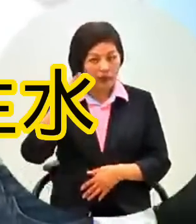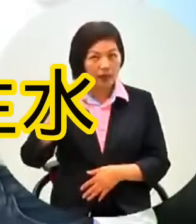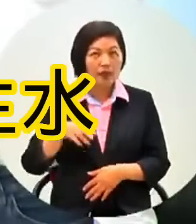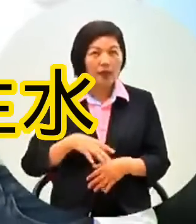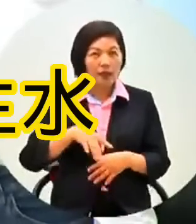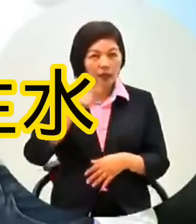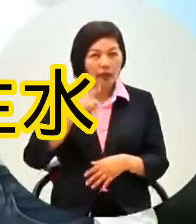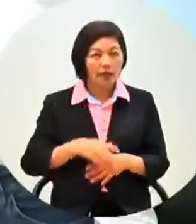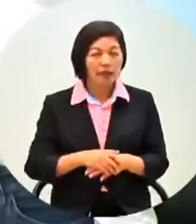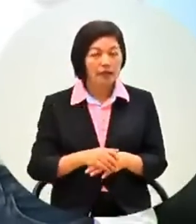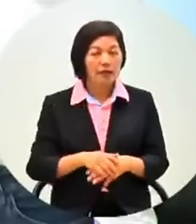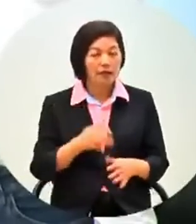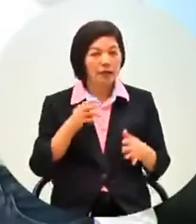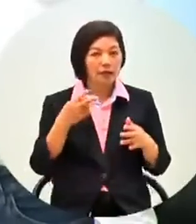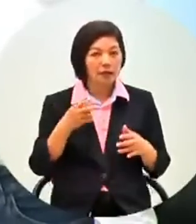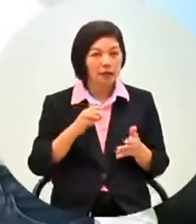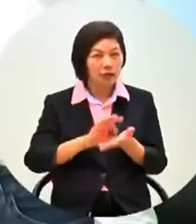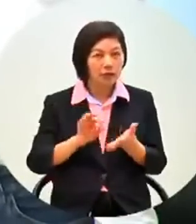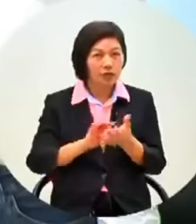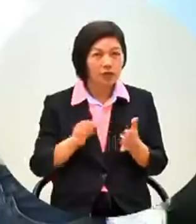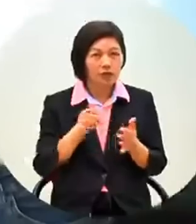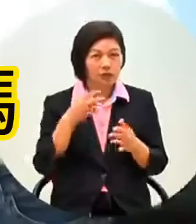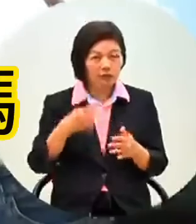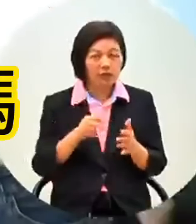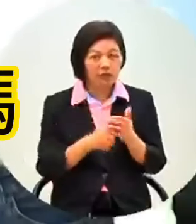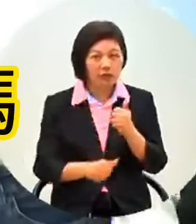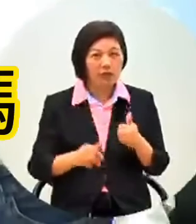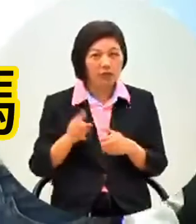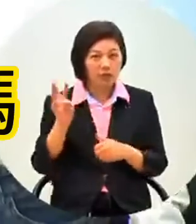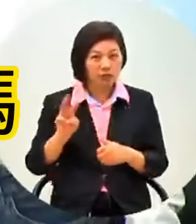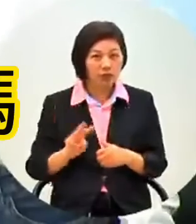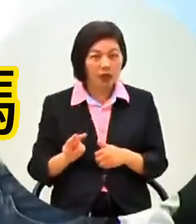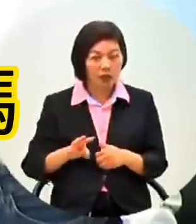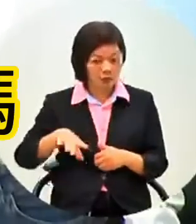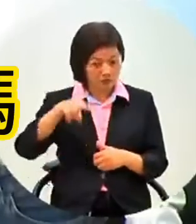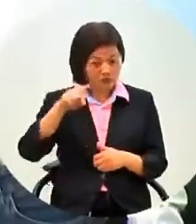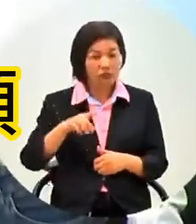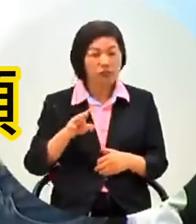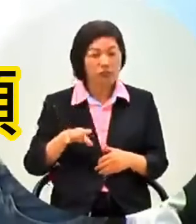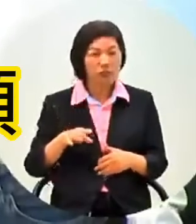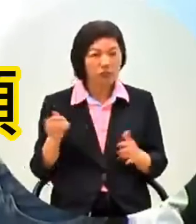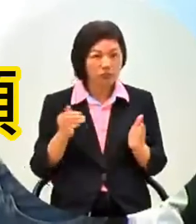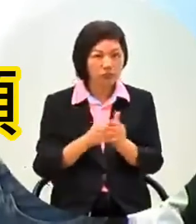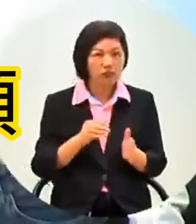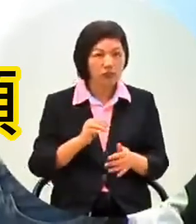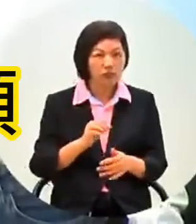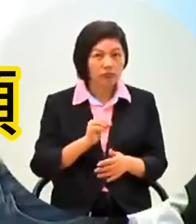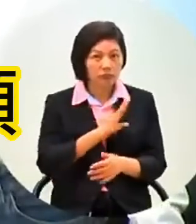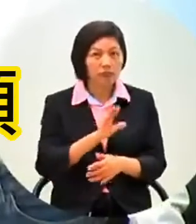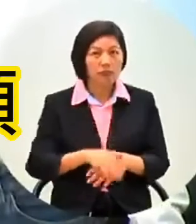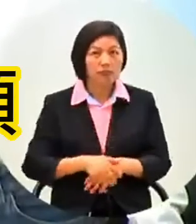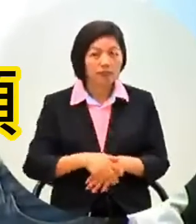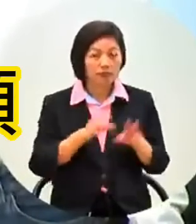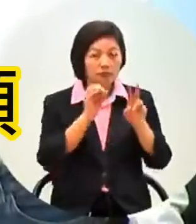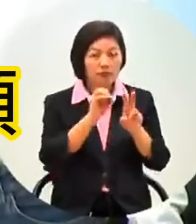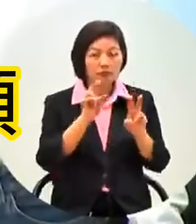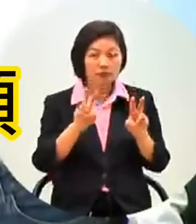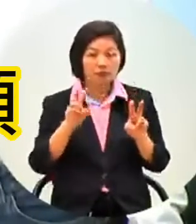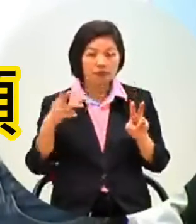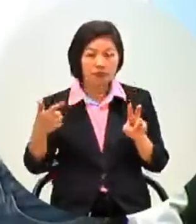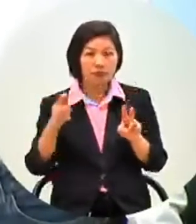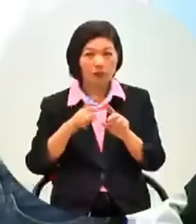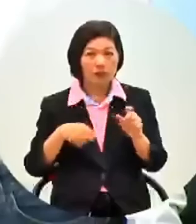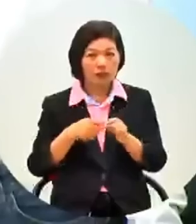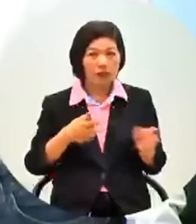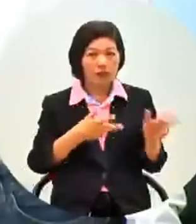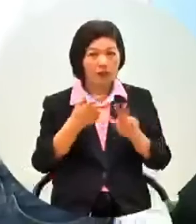后才使用再生水？ 他都使用再生水， 从一来就是使用再生水吗？那再生水2026年的桥